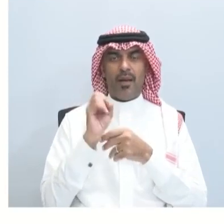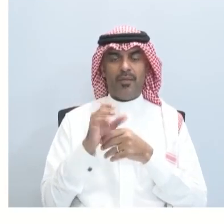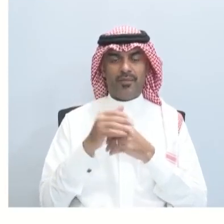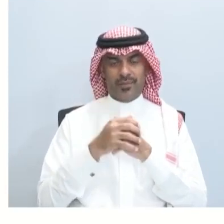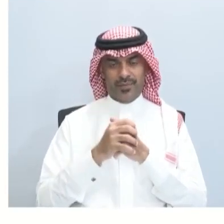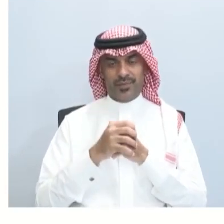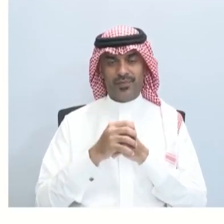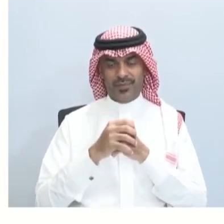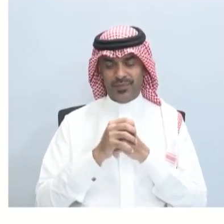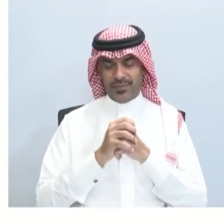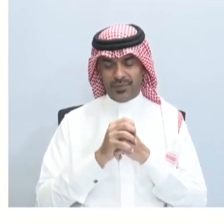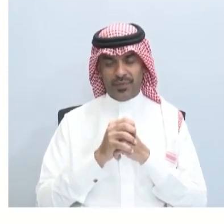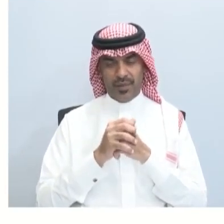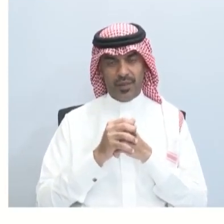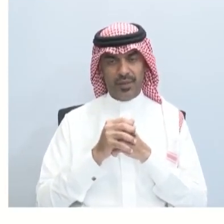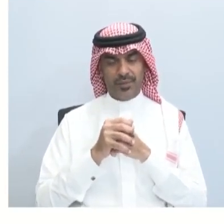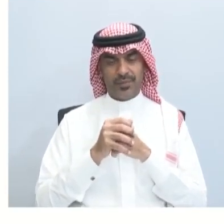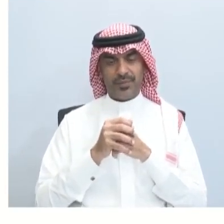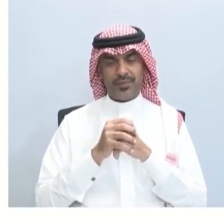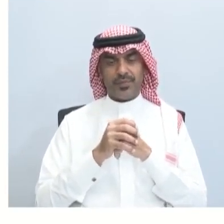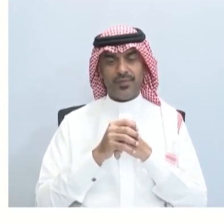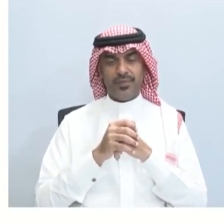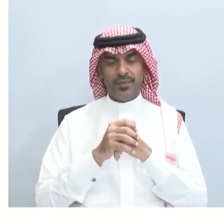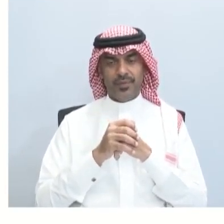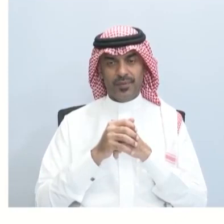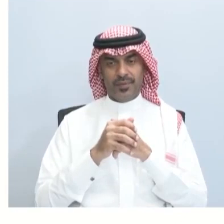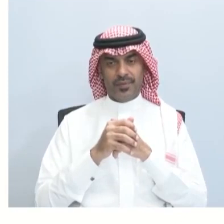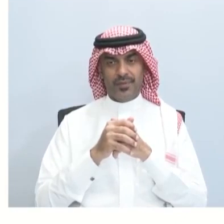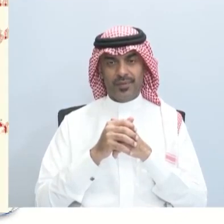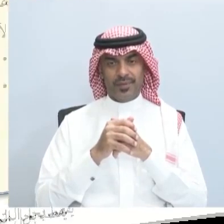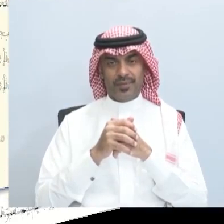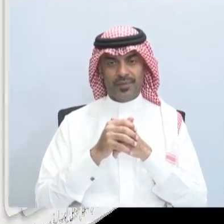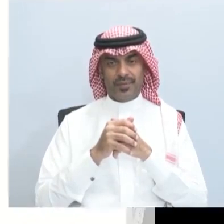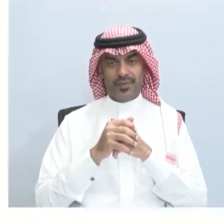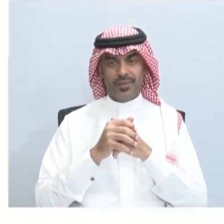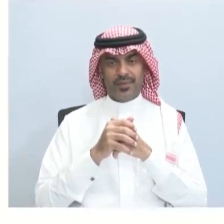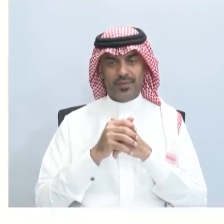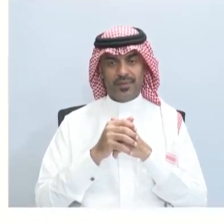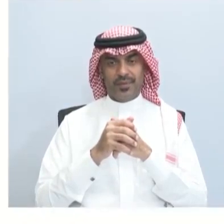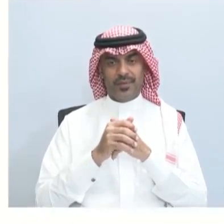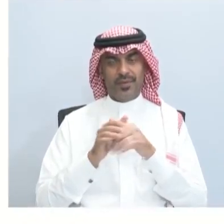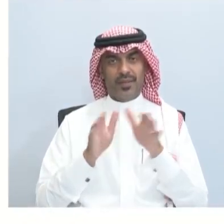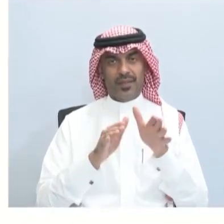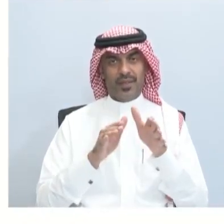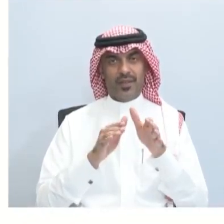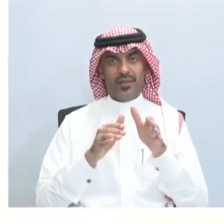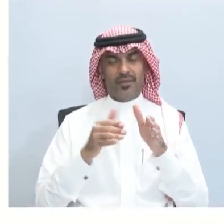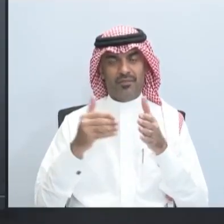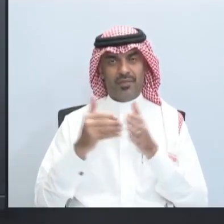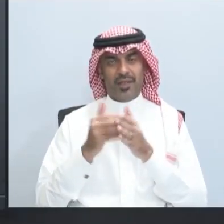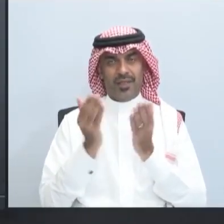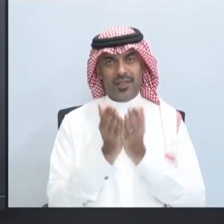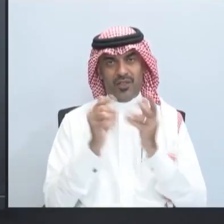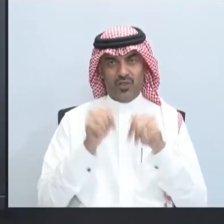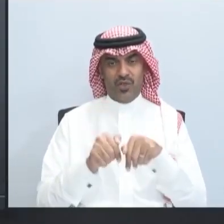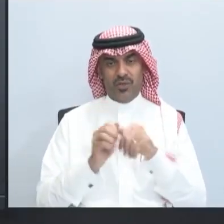يقصد به هو ايجاد قيم المتغيره التي تجعل المتباينه صحيحه الى هنا يا احبتي نكون قد انهينا